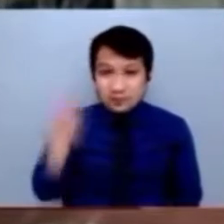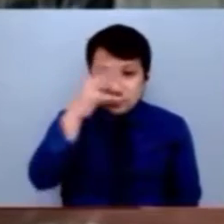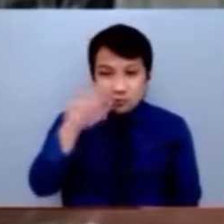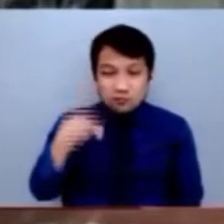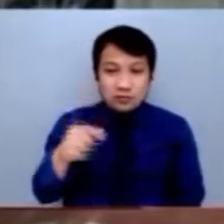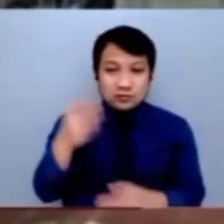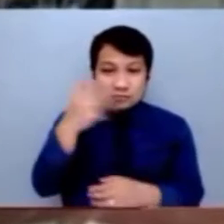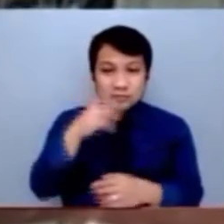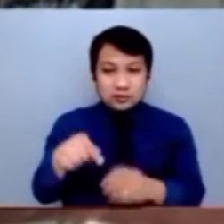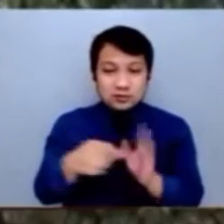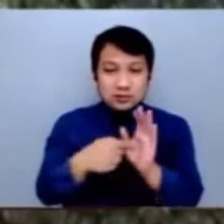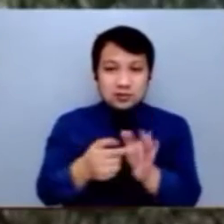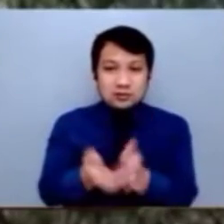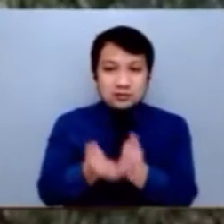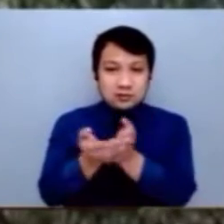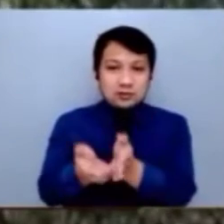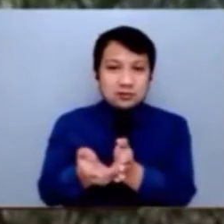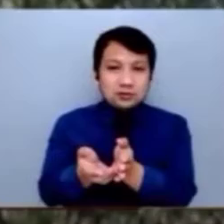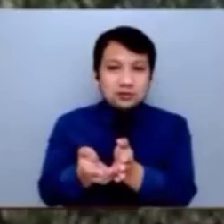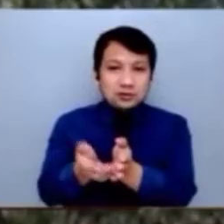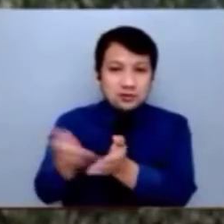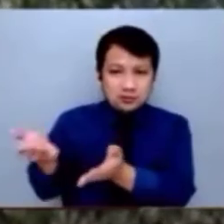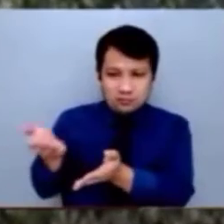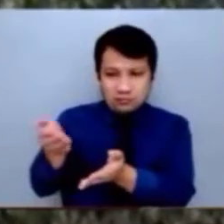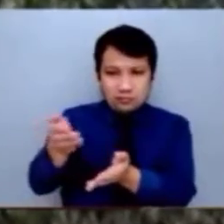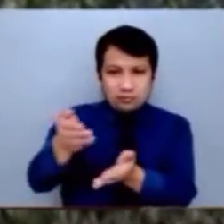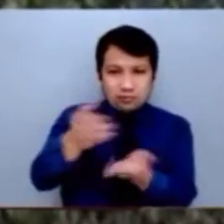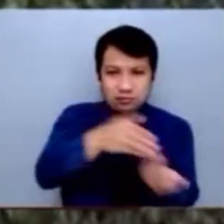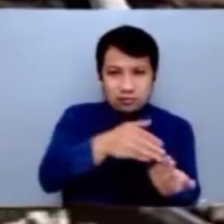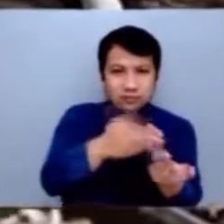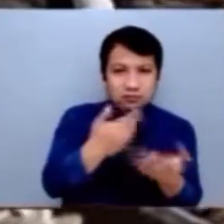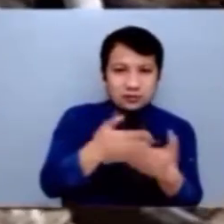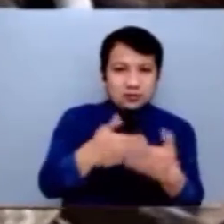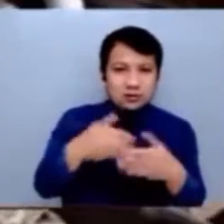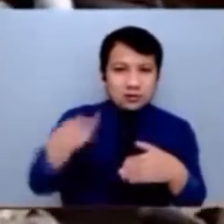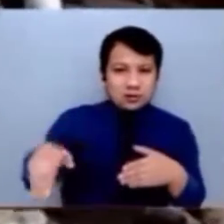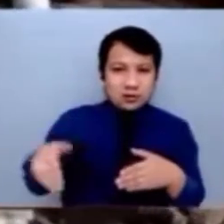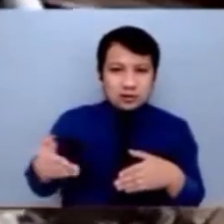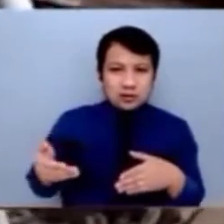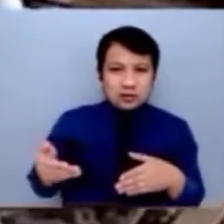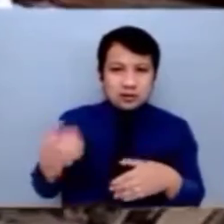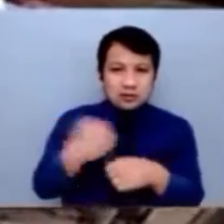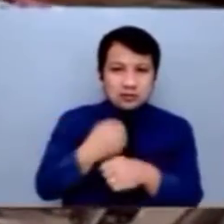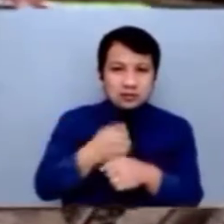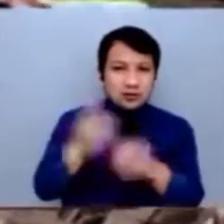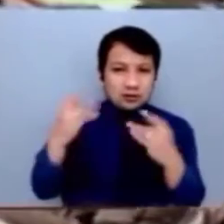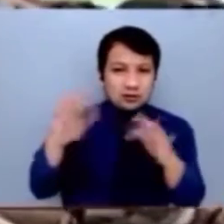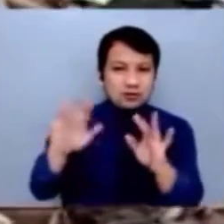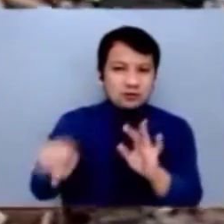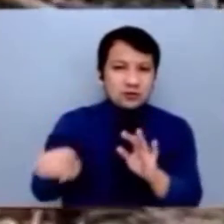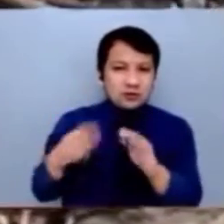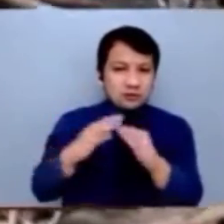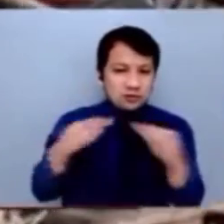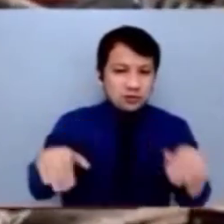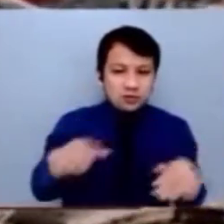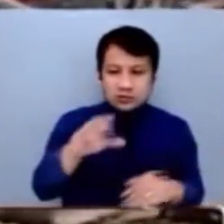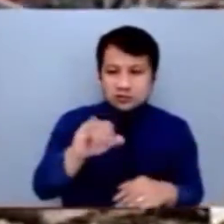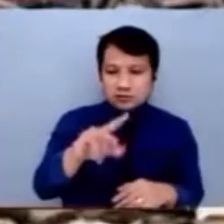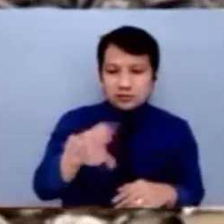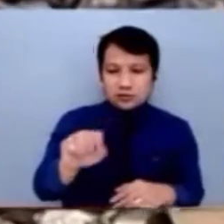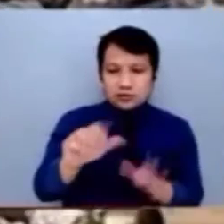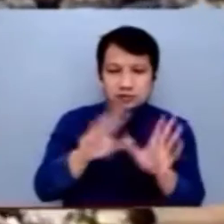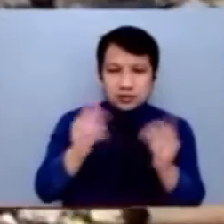maraming residente ng tinangay na barko at sumadsad malapit sa kanila. Pawang gawa sa light material sa mga bahay dito sa Sitio Tacan, Barangay